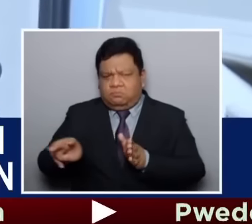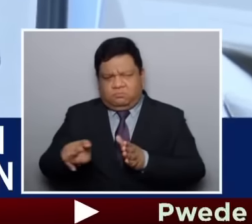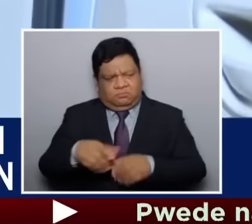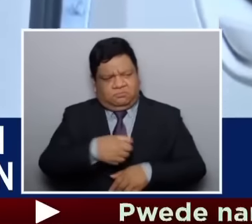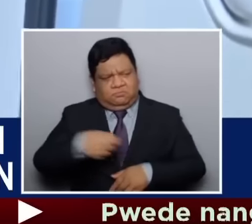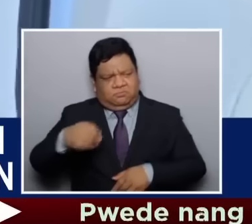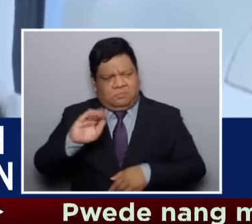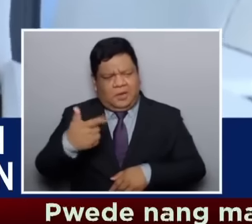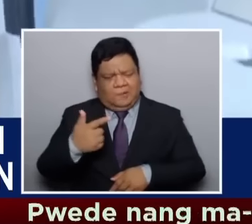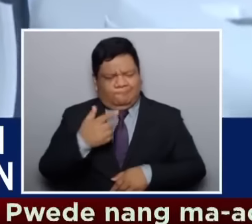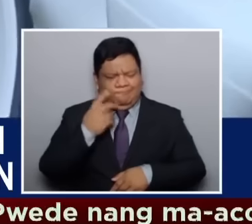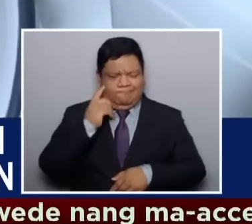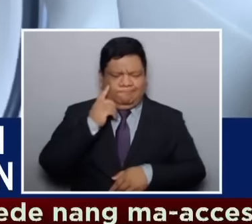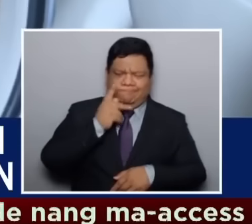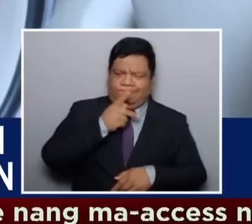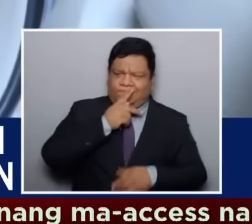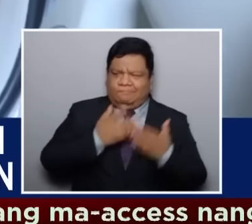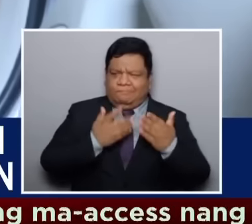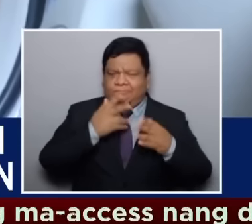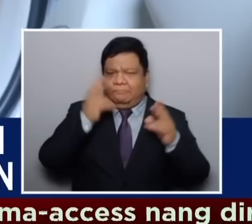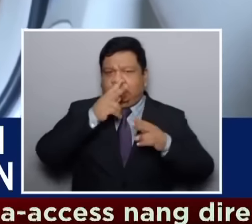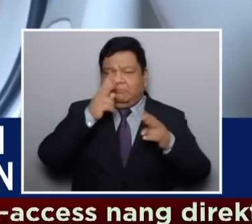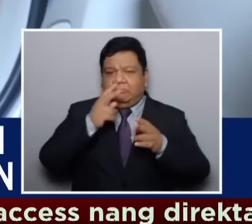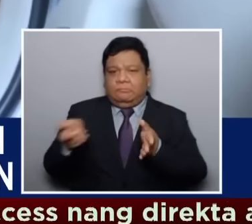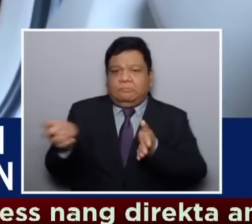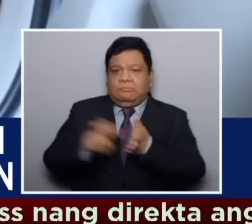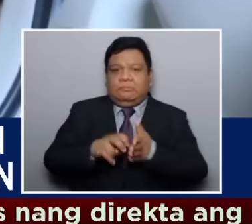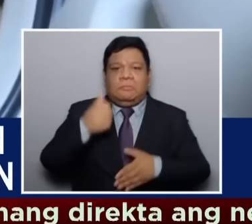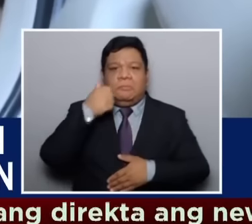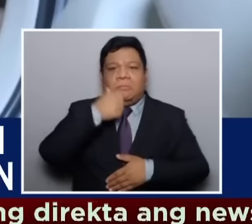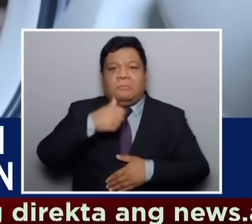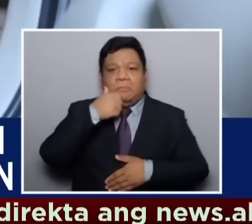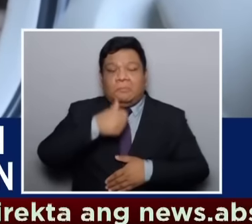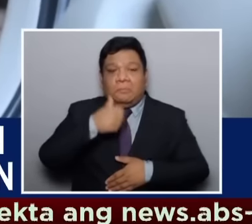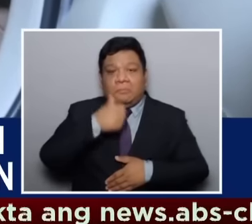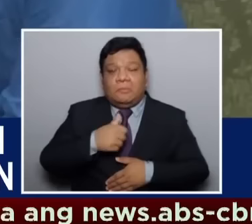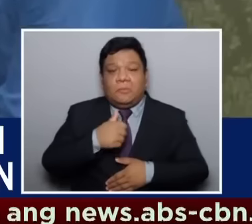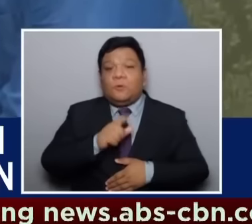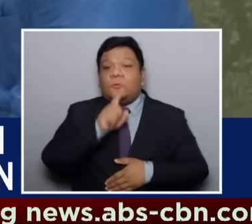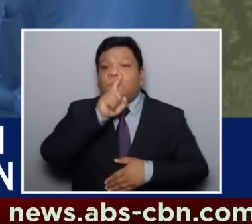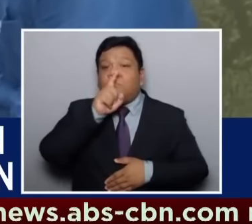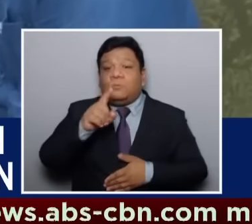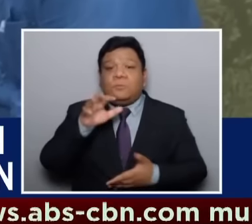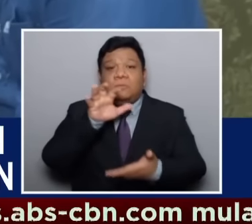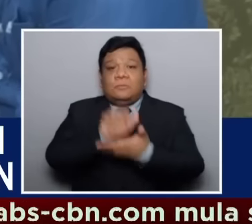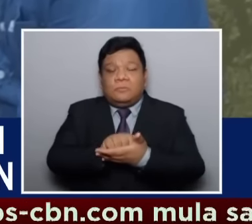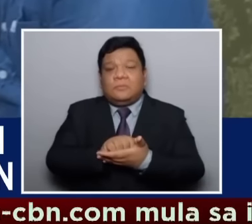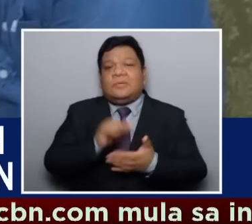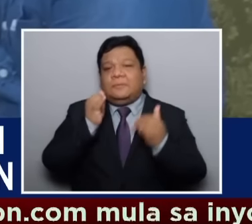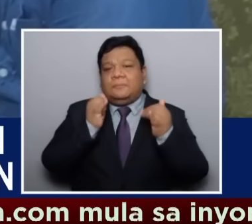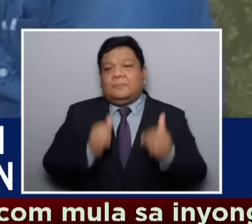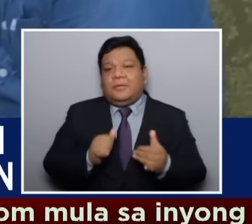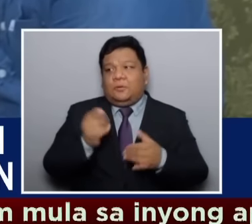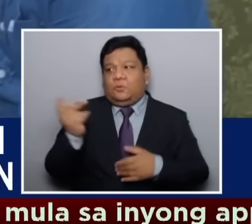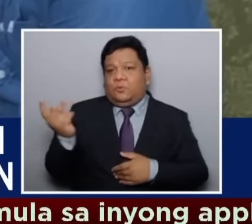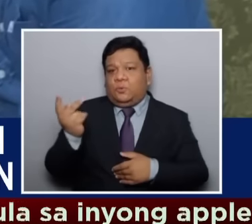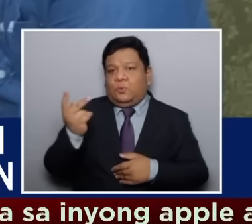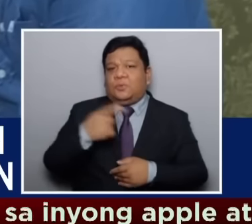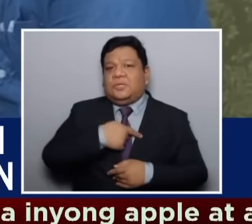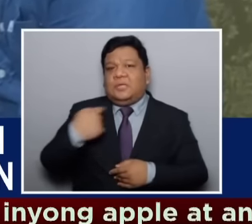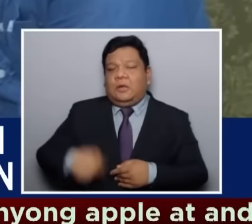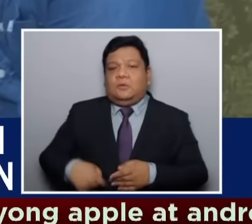Dito niya napagtanto na nagkamali sa pagsakay sa kanya ang babae at ang talagang nag-book sa kanya ay ang ibinaba niyang 2 Chinese